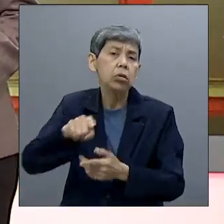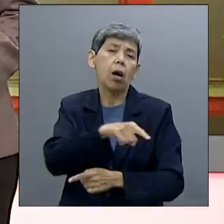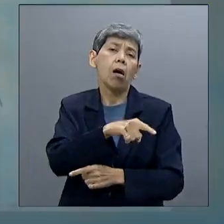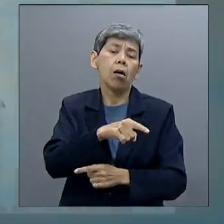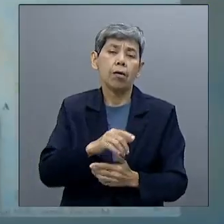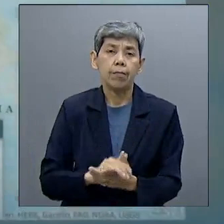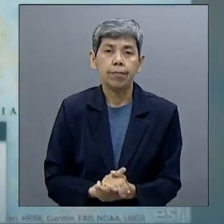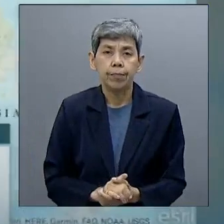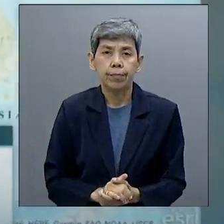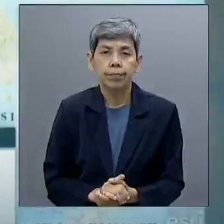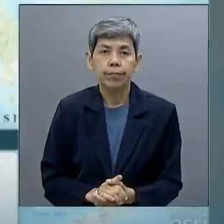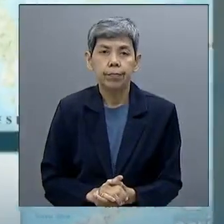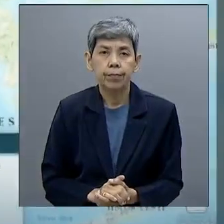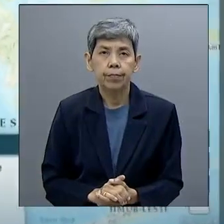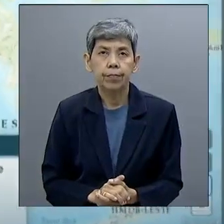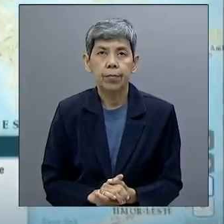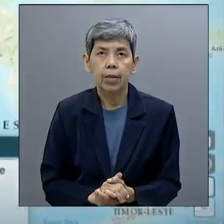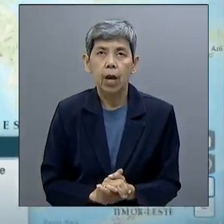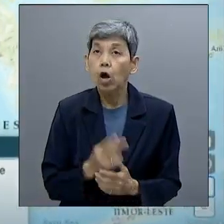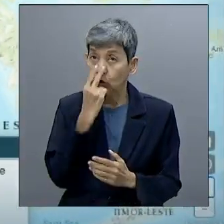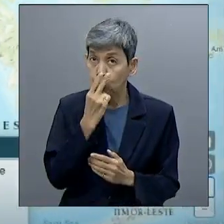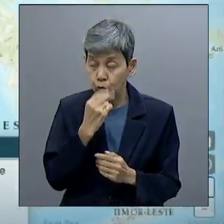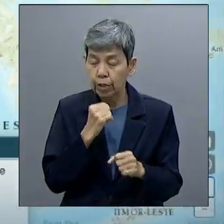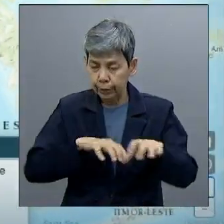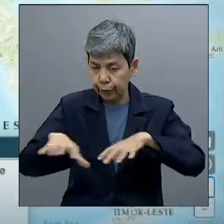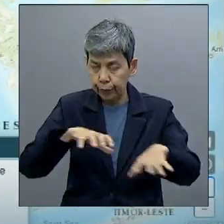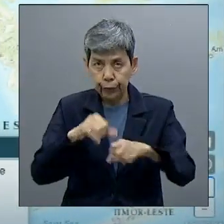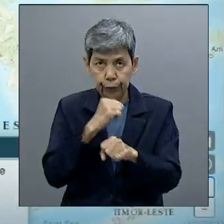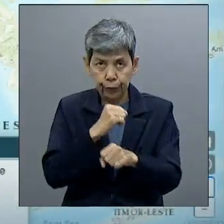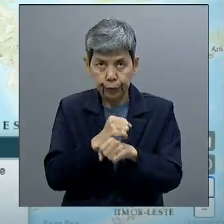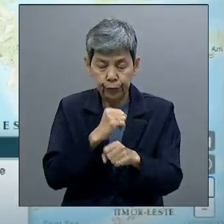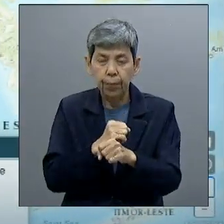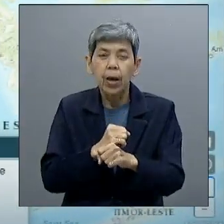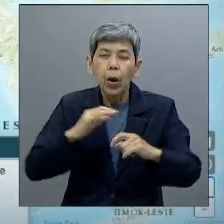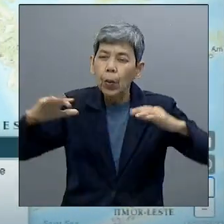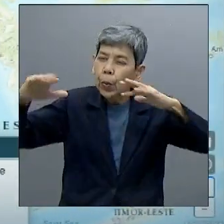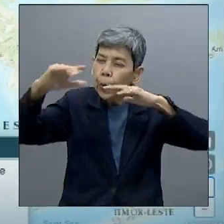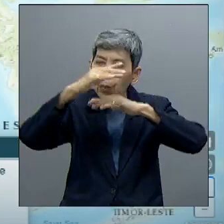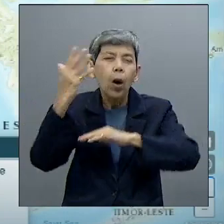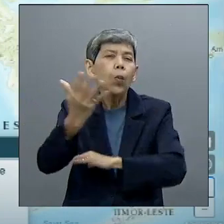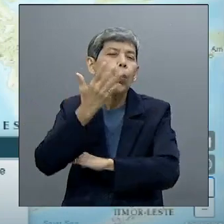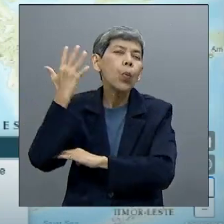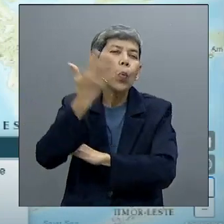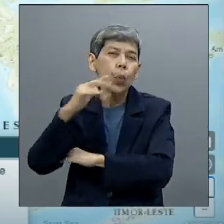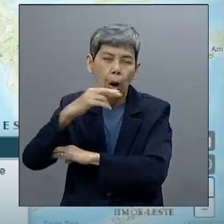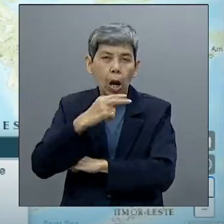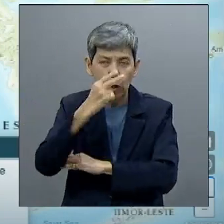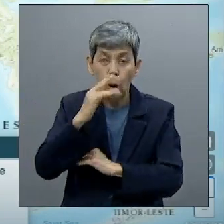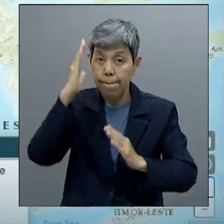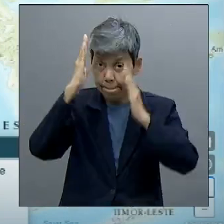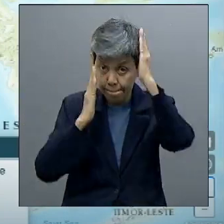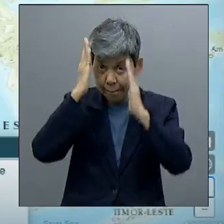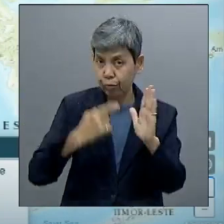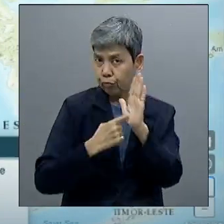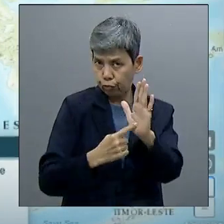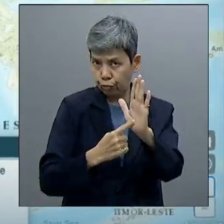ค่ะแผนที่ระบบจัดการดัชนีมลพิษทางอากาศของมาเลเซียแสดงให้เห็นสถานการณ์ล่าสุด